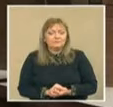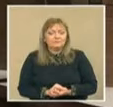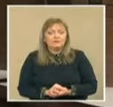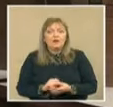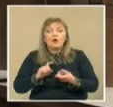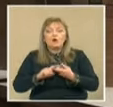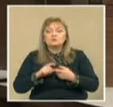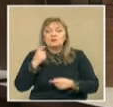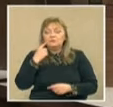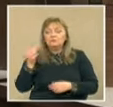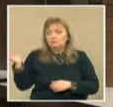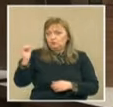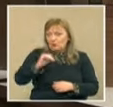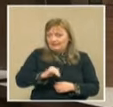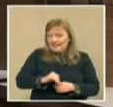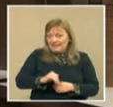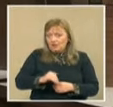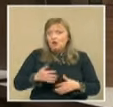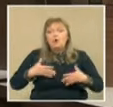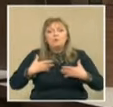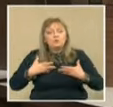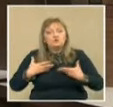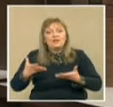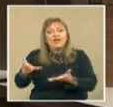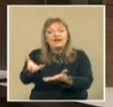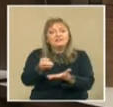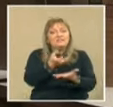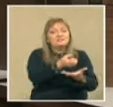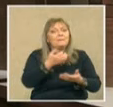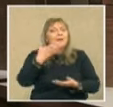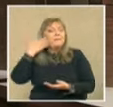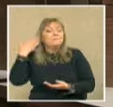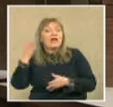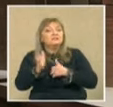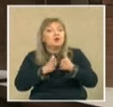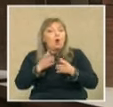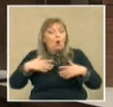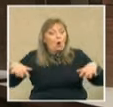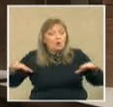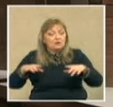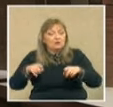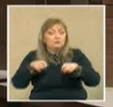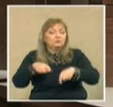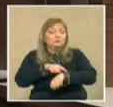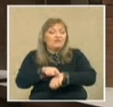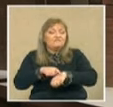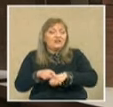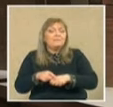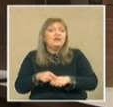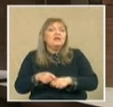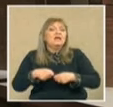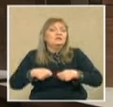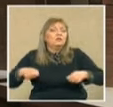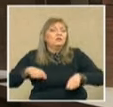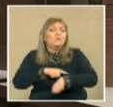Коста Бандутов дойде, пожела да вземе млади хора. Тогава по това време, дълго време не са идвали в този театър